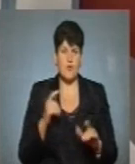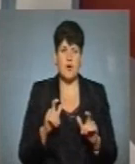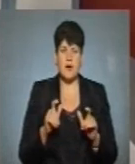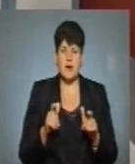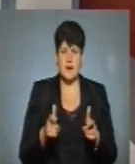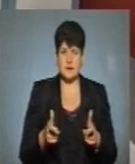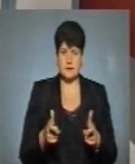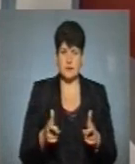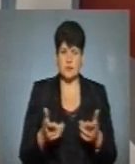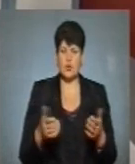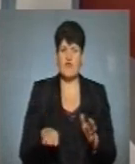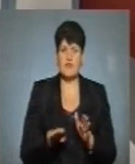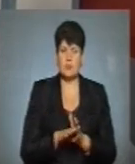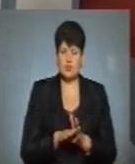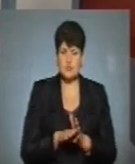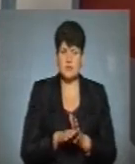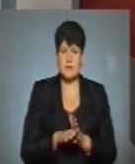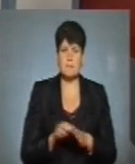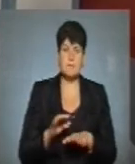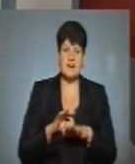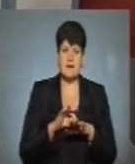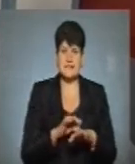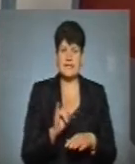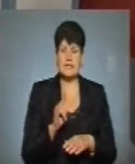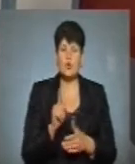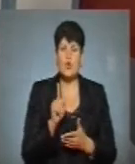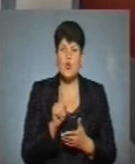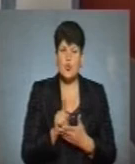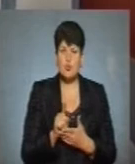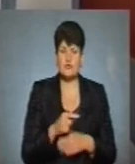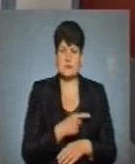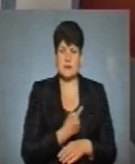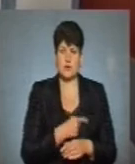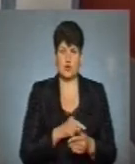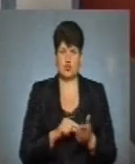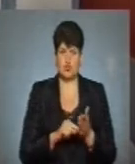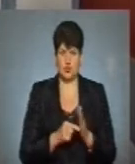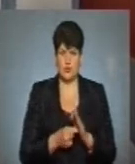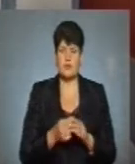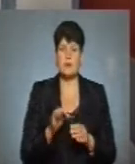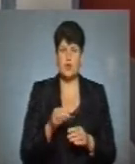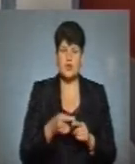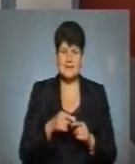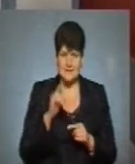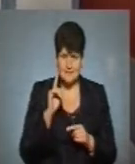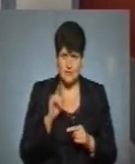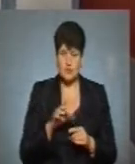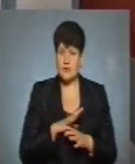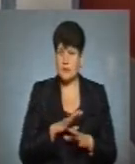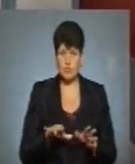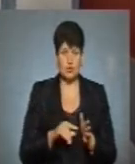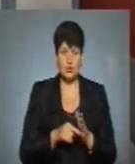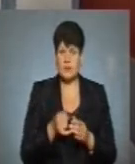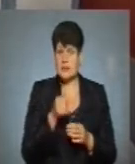карантинної відпустки, перерви, вони приведуть дитину обов'язково з медичною довідкою. Вони про це знають. Якщо не буде довідки, ми не